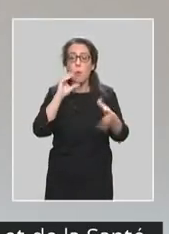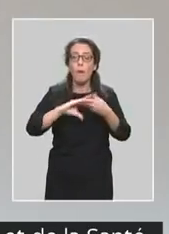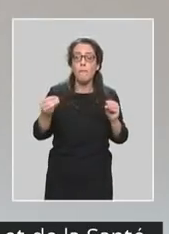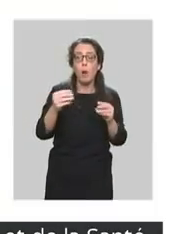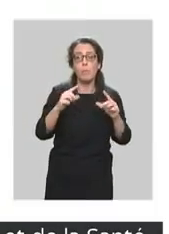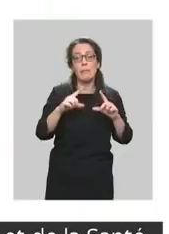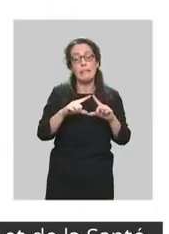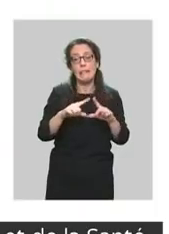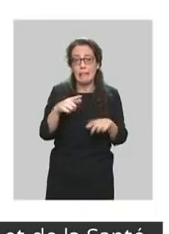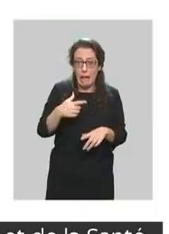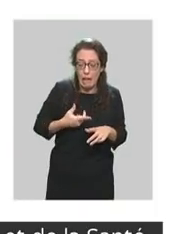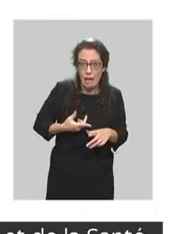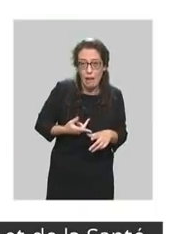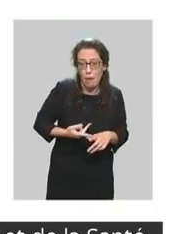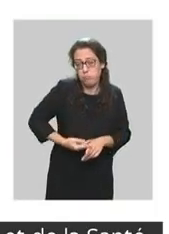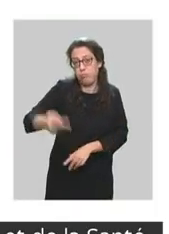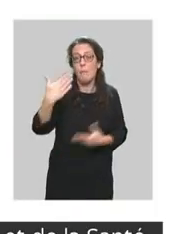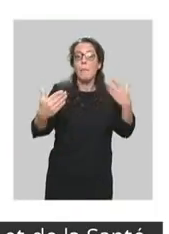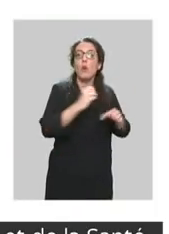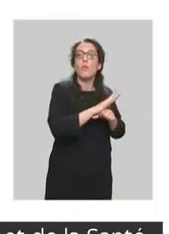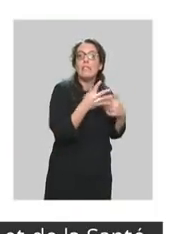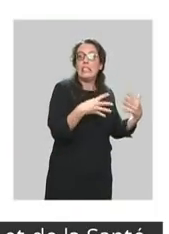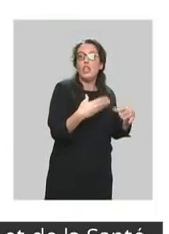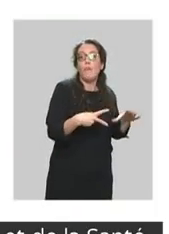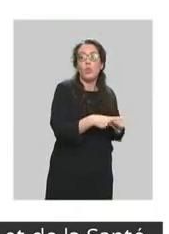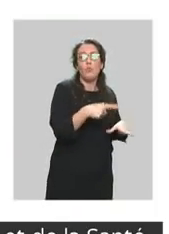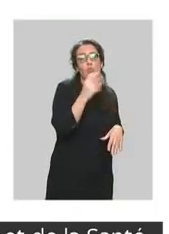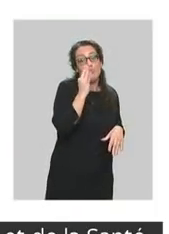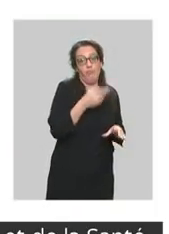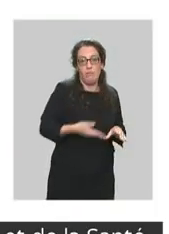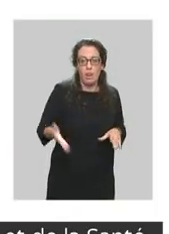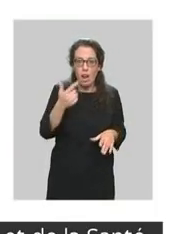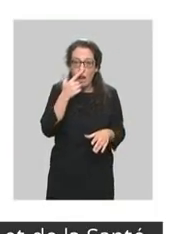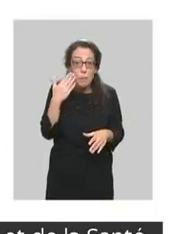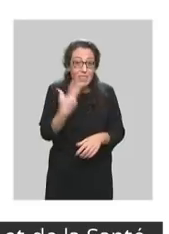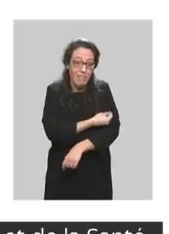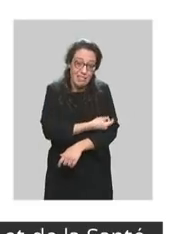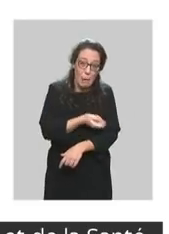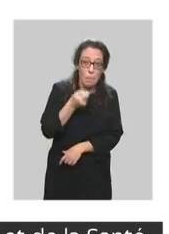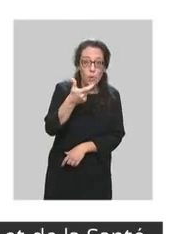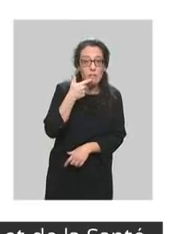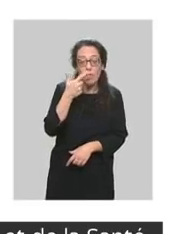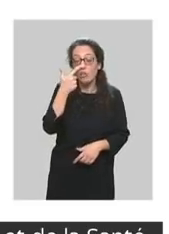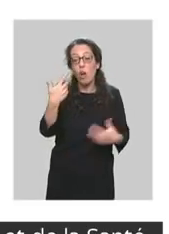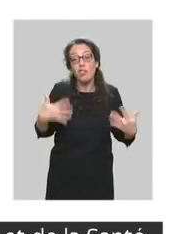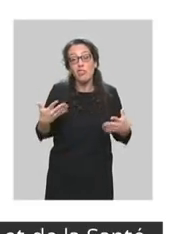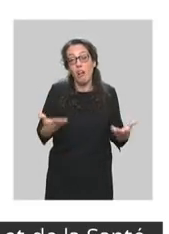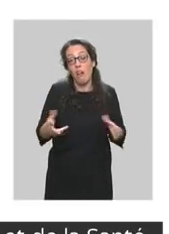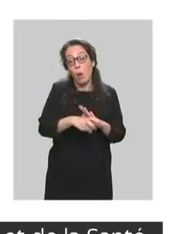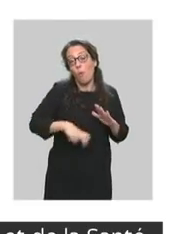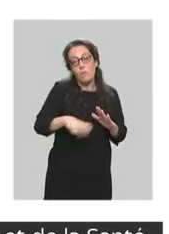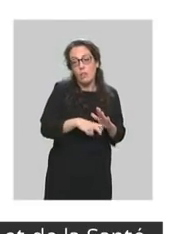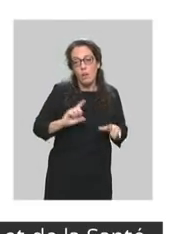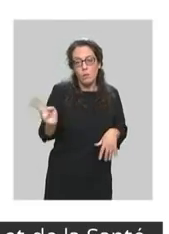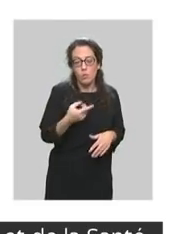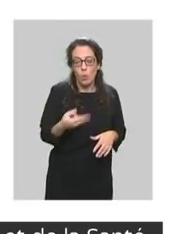contagieux, beaucoup plus que le Covid-19 du début, et qu'à l'évidence, nous serions à cette heure-ci déjà probablement même tous confinés. Plus que des